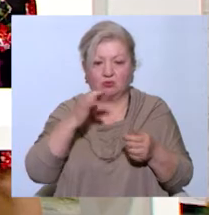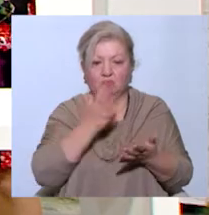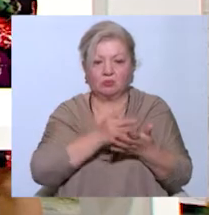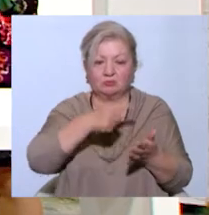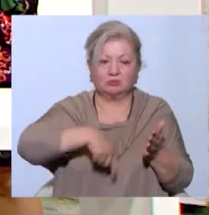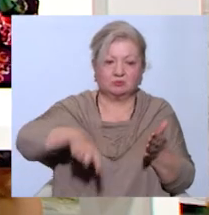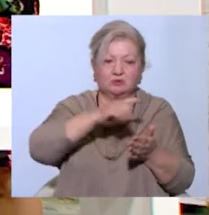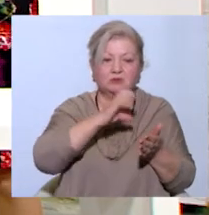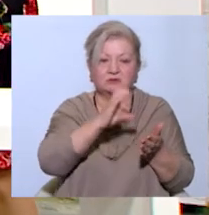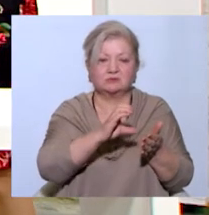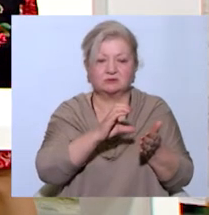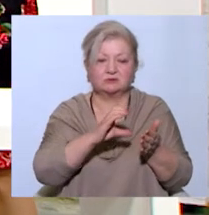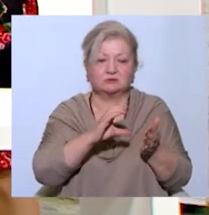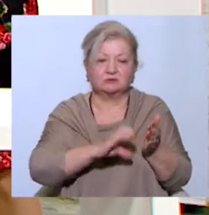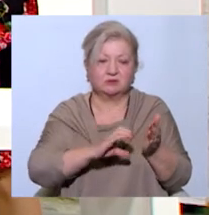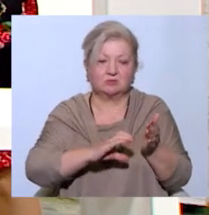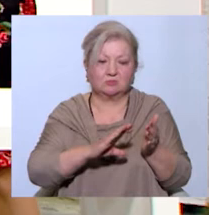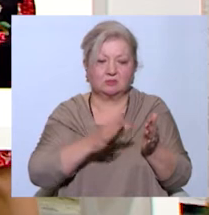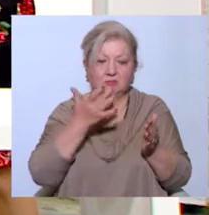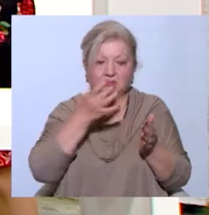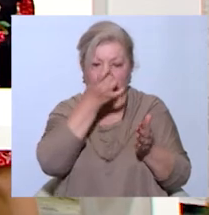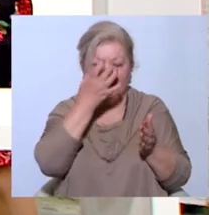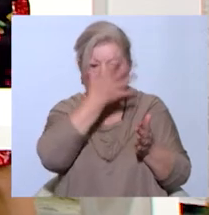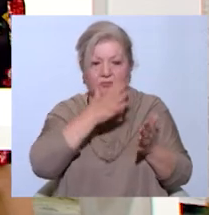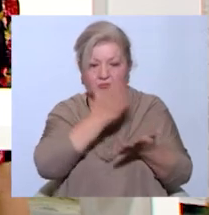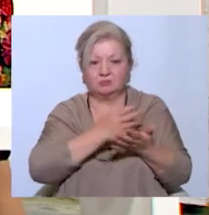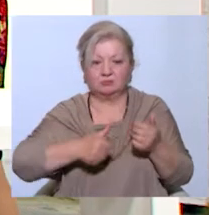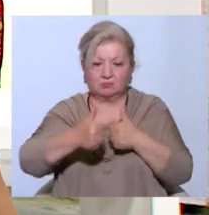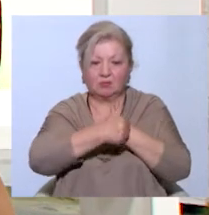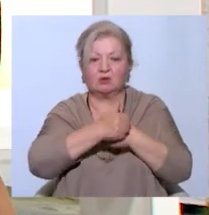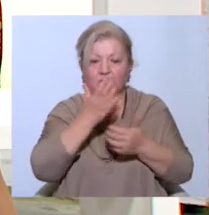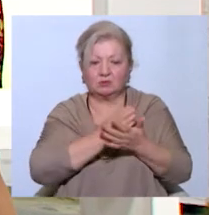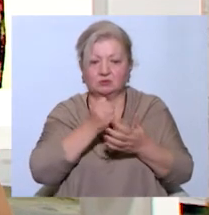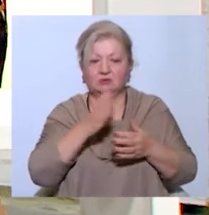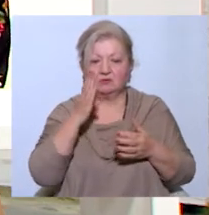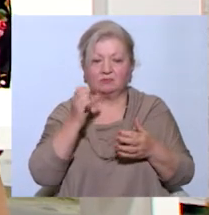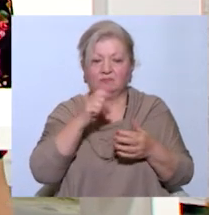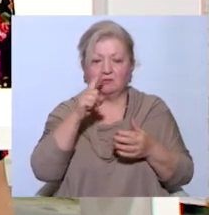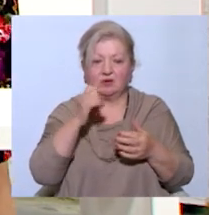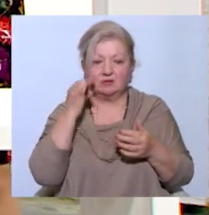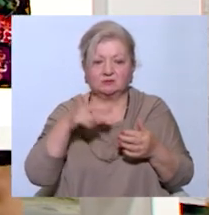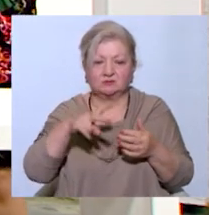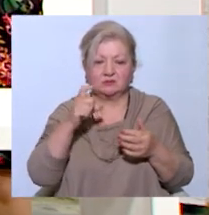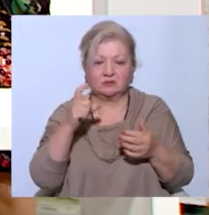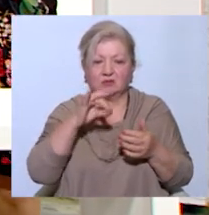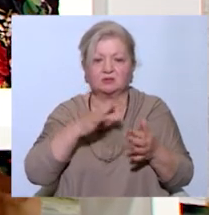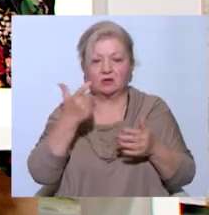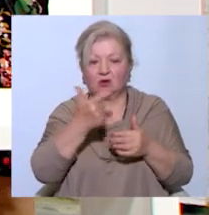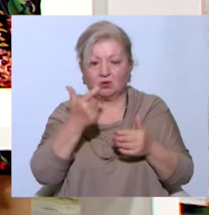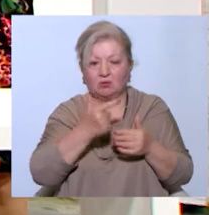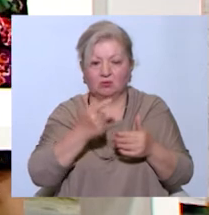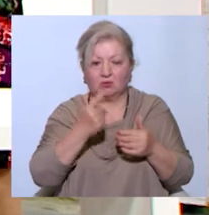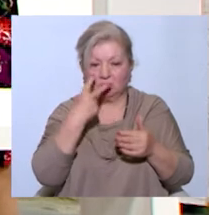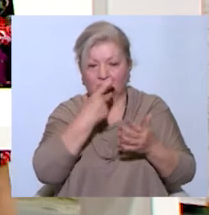სამხრეთ აფრიკის რესპუბლიკით და რა თქმა უნდა მისი მეზობელი გახლავთ ასევე სვაზილენდი. ფიზიკურ გეოგრაფიული თვალსაზრისით ქვეყანა თავისი